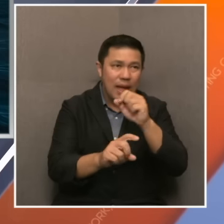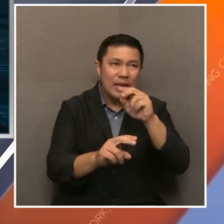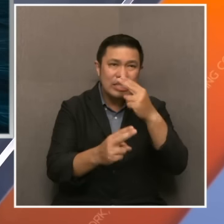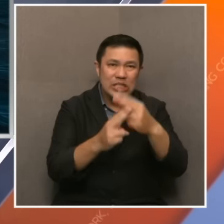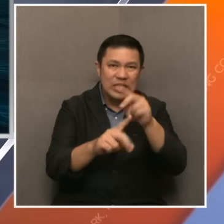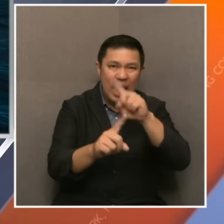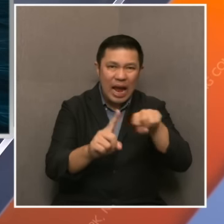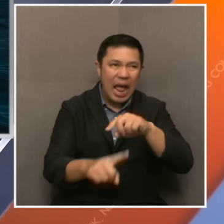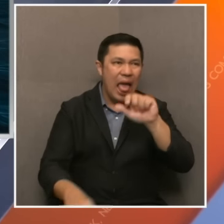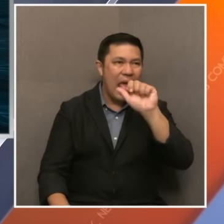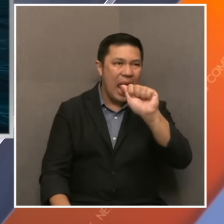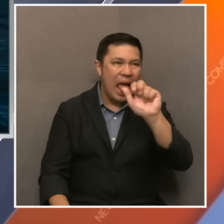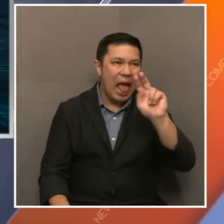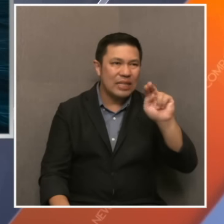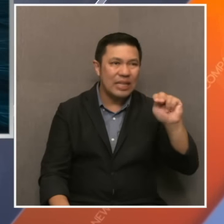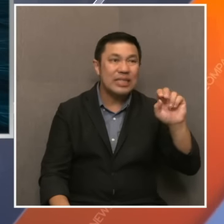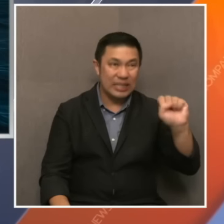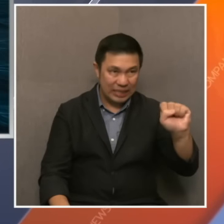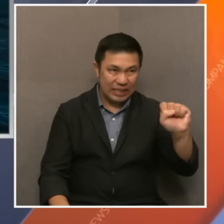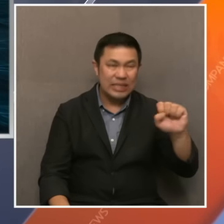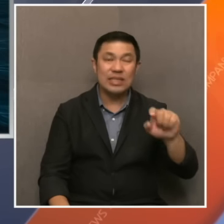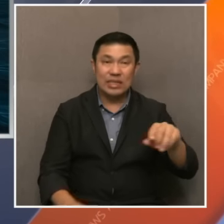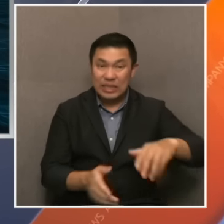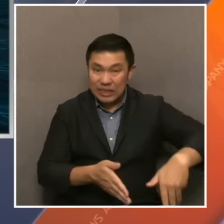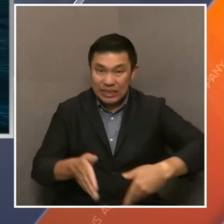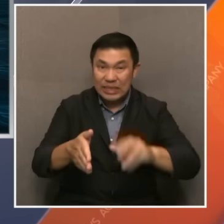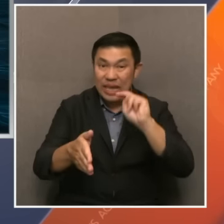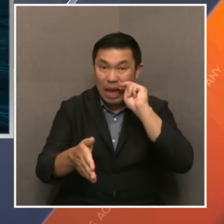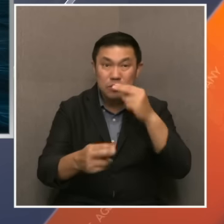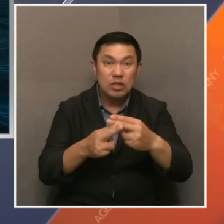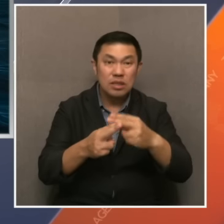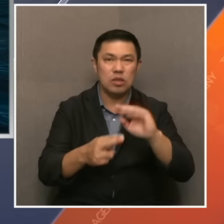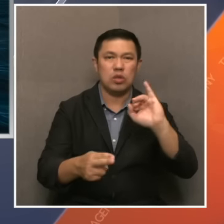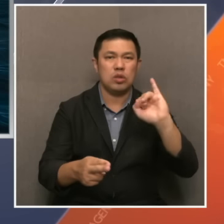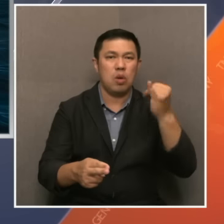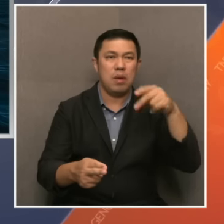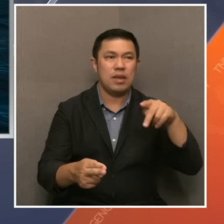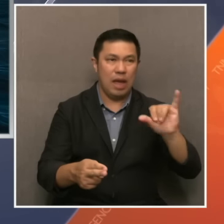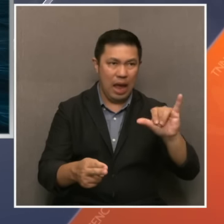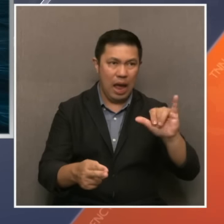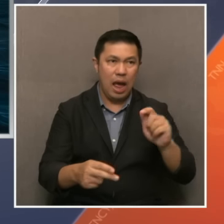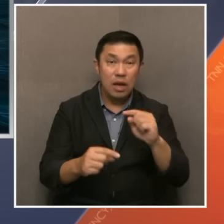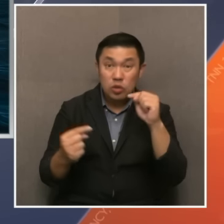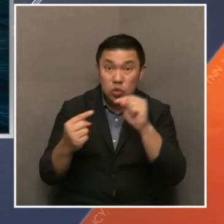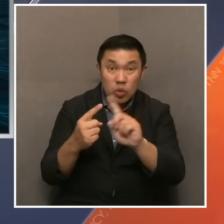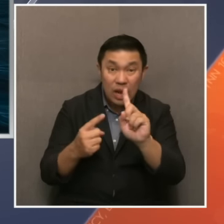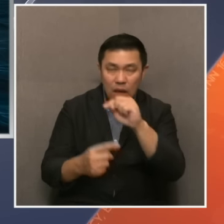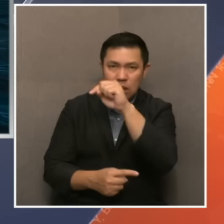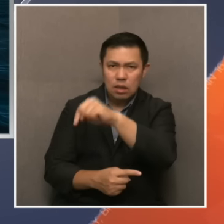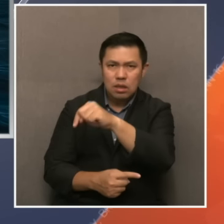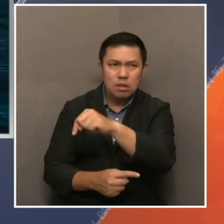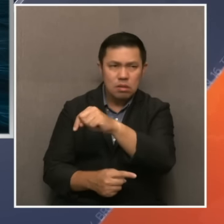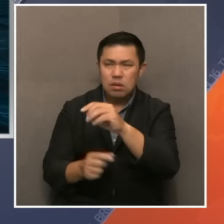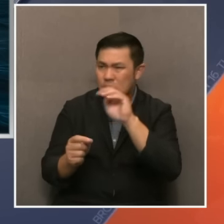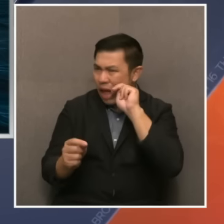คือระบบการคำนวณทางอุทกวิทยานะครับในแม่น้ำเจ้าพระยาที่สถานี C2อำเภอเมืองจังหวัดนครสวรรค์ณ